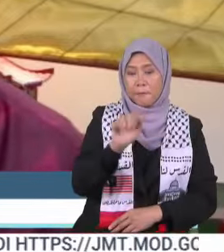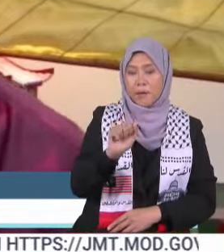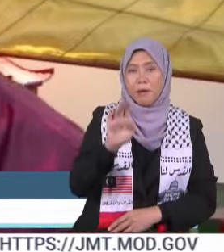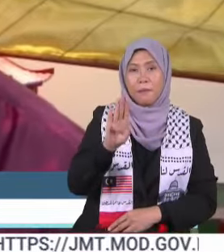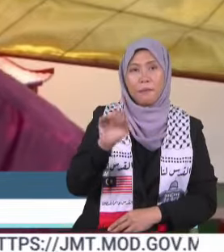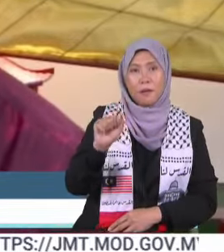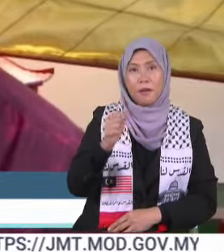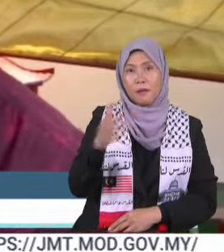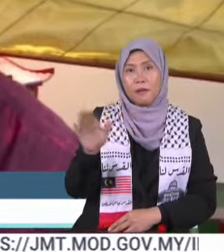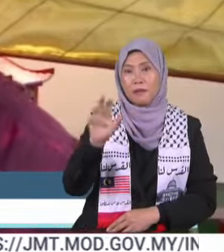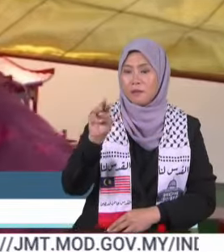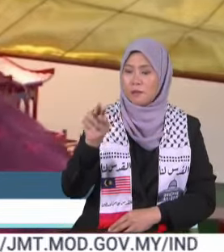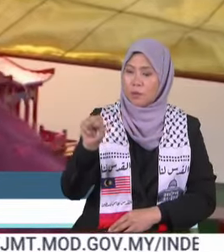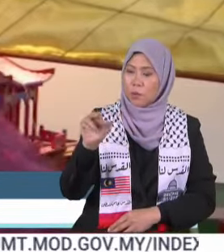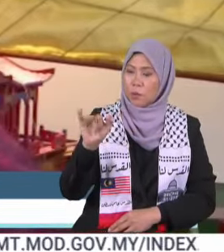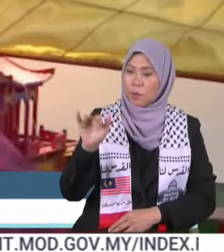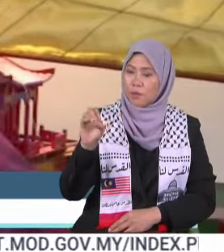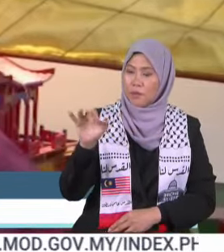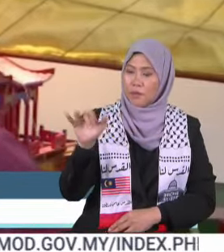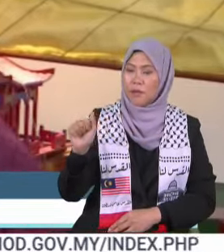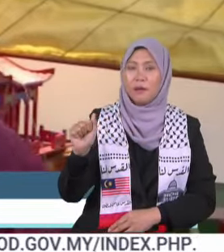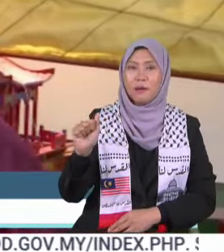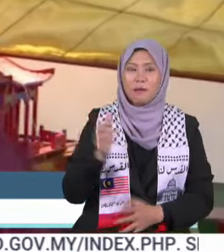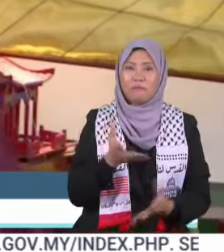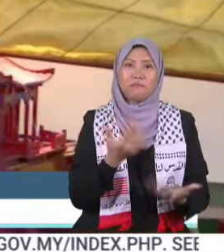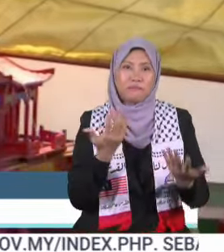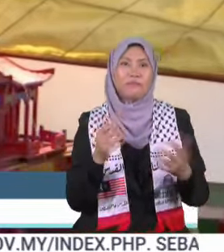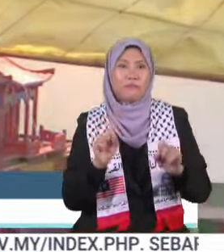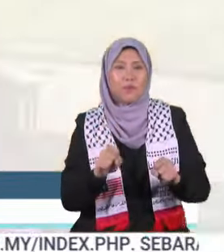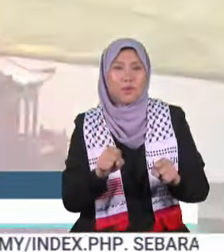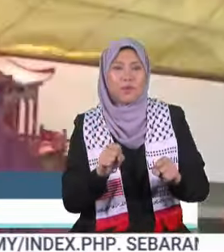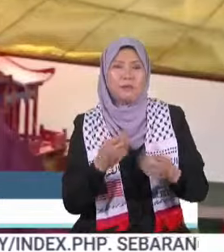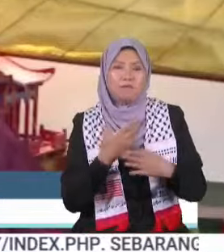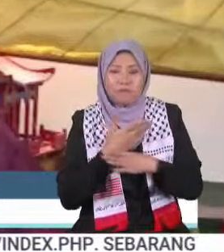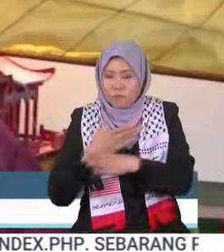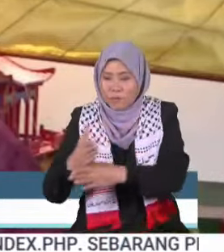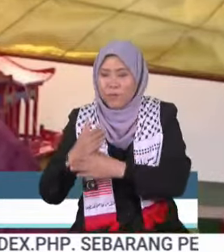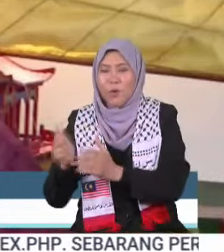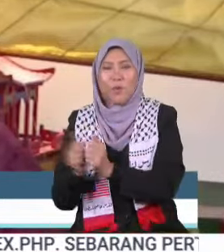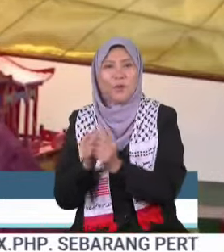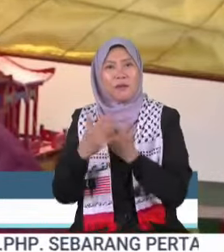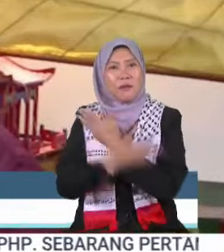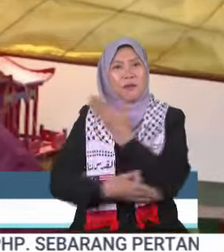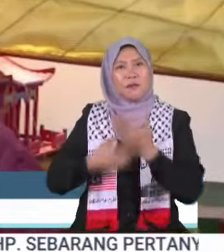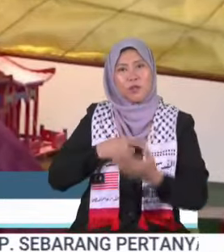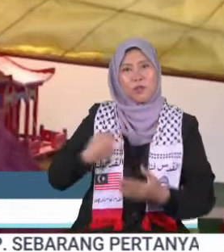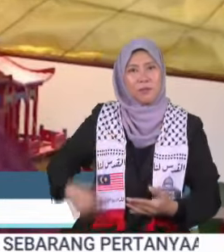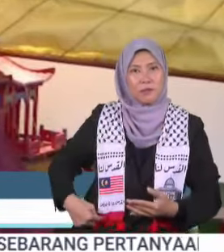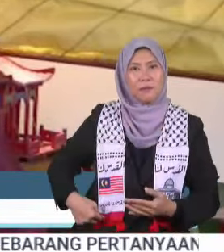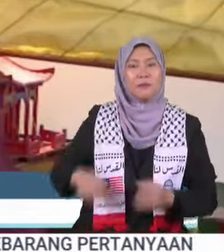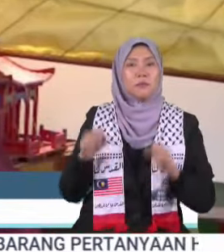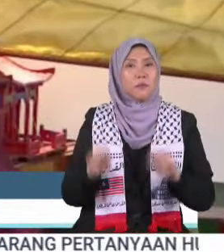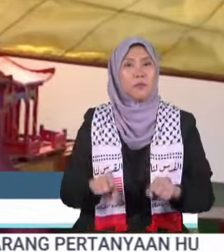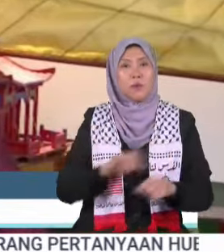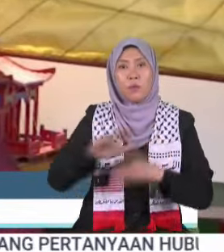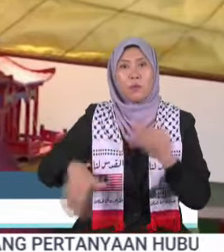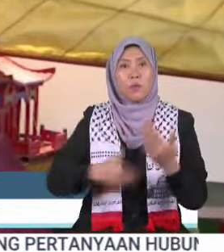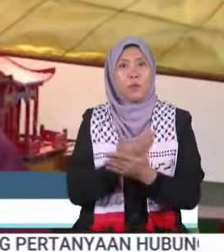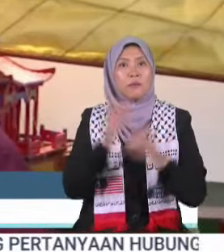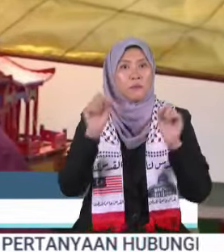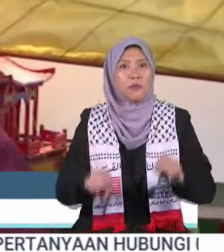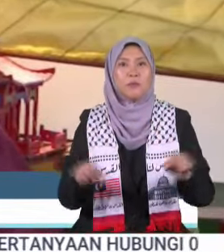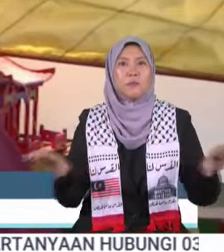akan dibawa balik ke negara Cina dalam kadar yang besar wangkang ni ada satu upacara bagi membolehkan semua